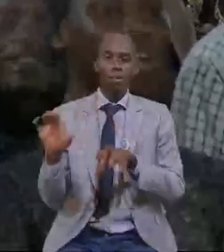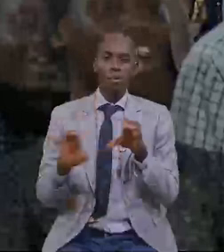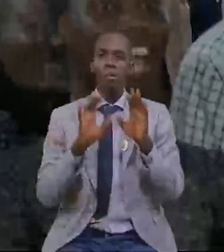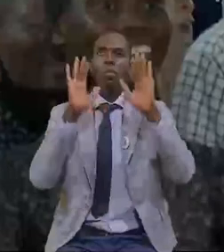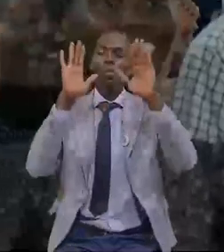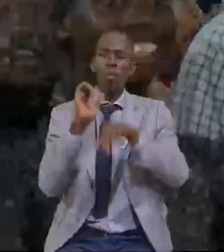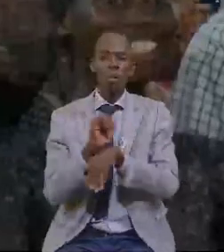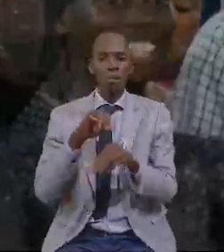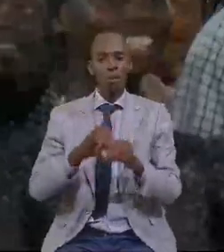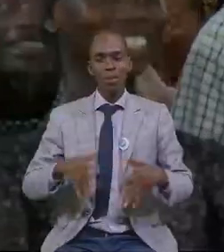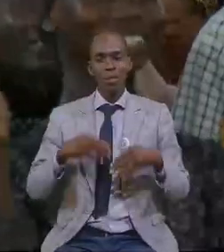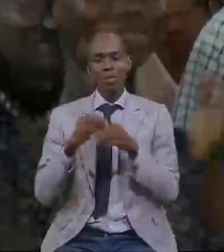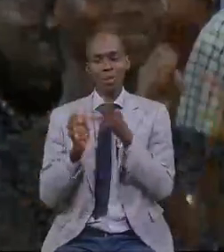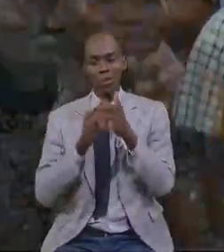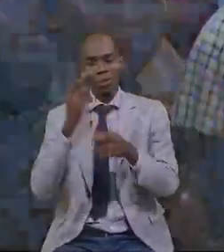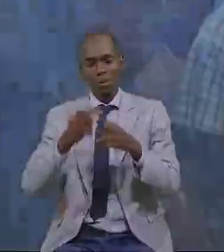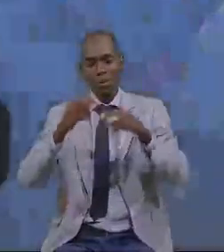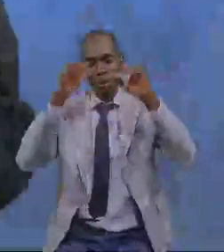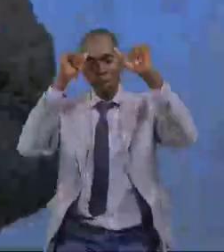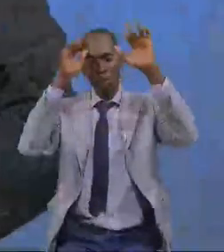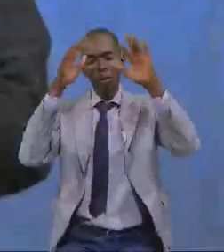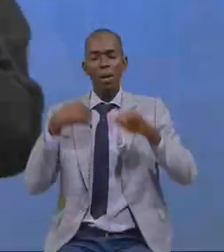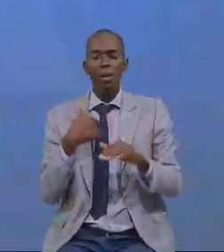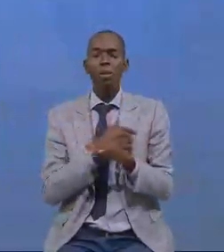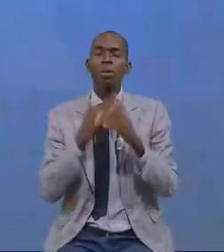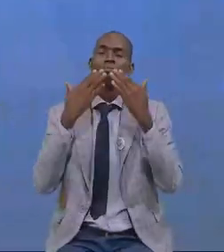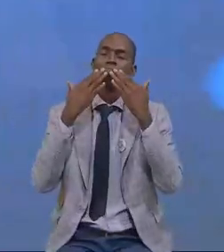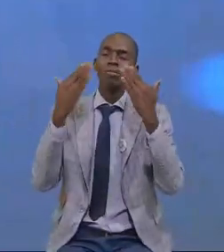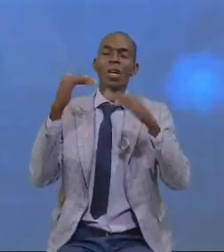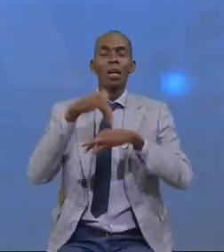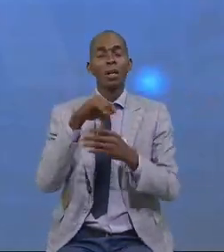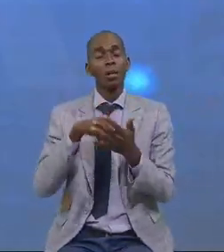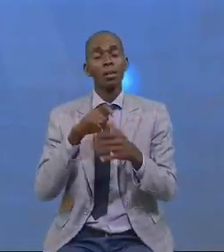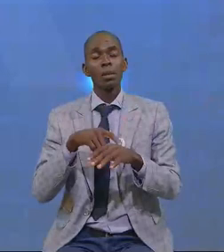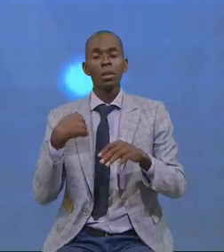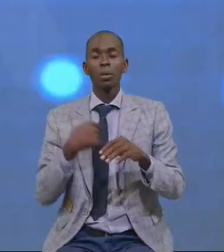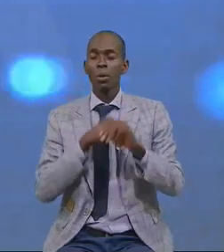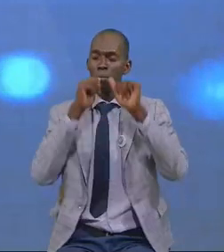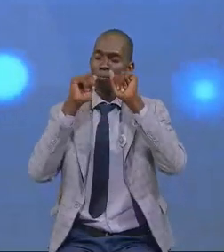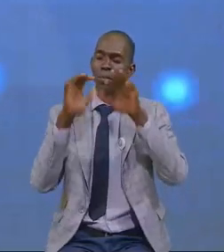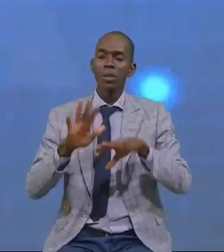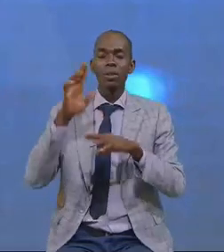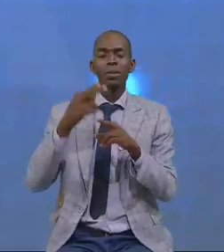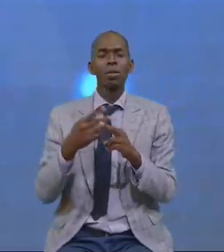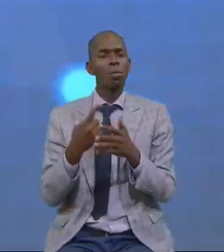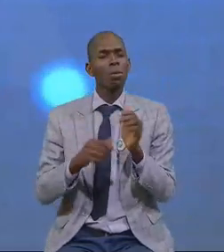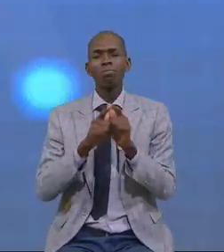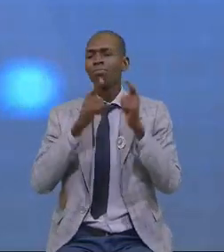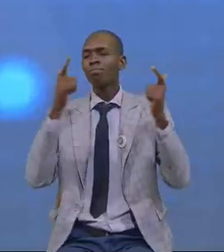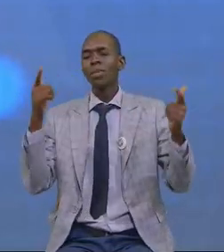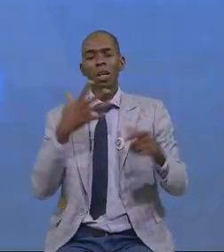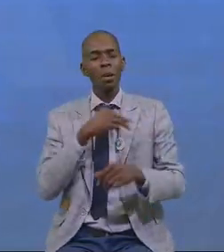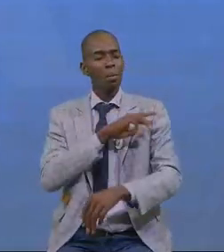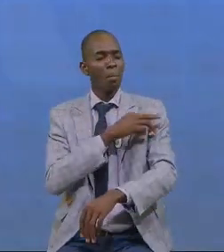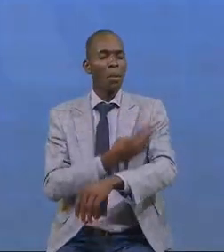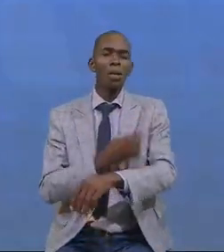miracles dans votre vie. Père, nous te remercions en ce temps-ci, nous bénissons ton nom. Tu es un Dieu grand